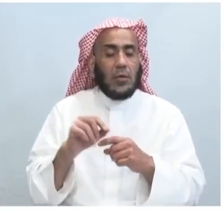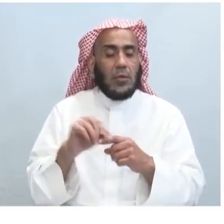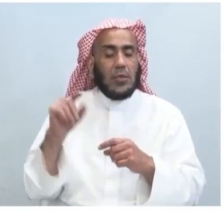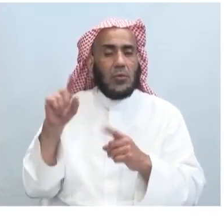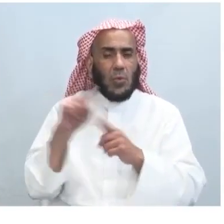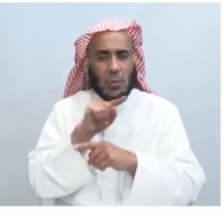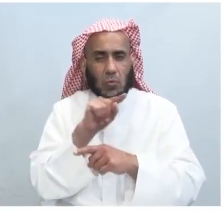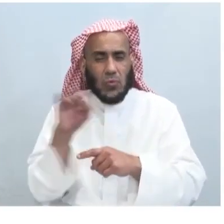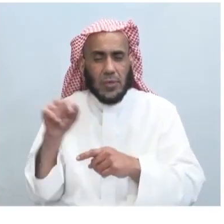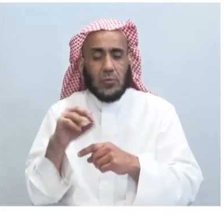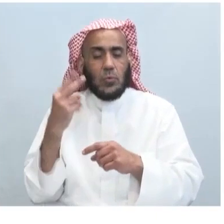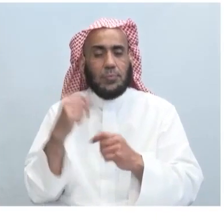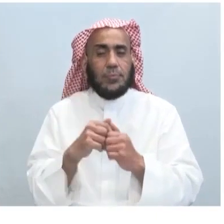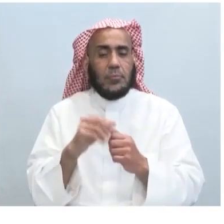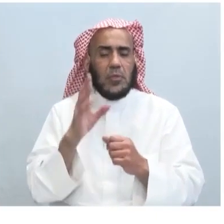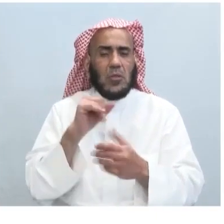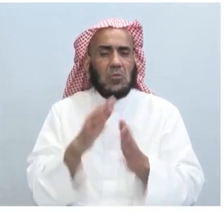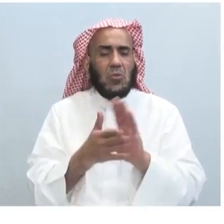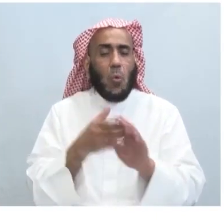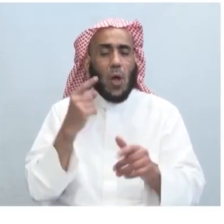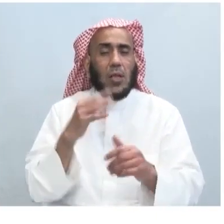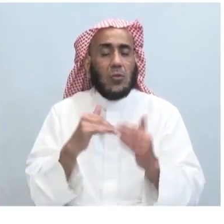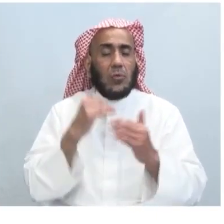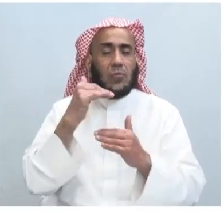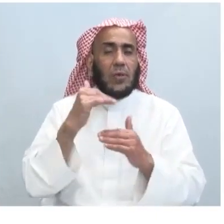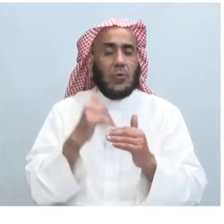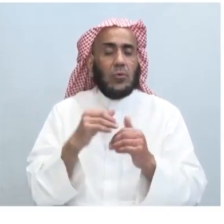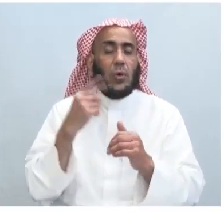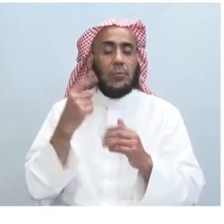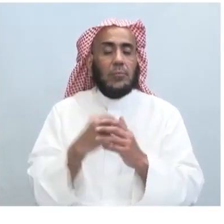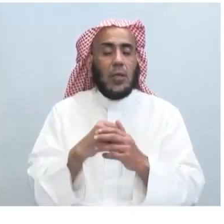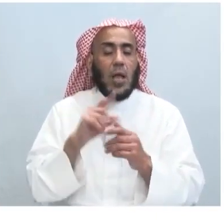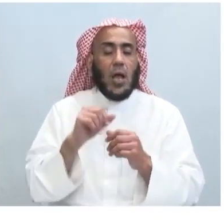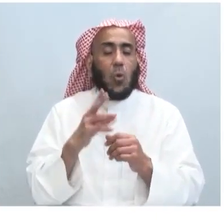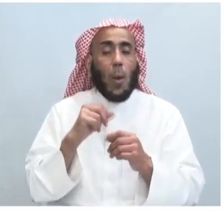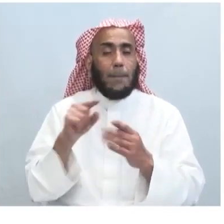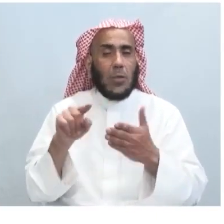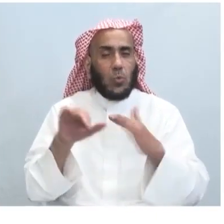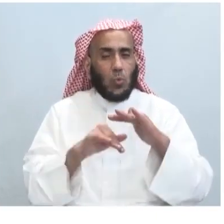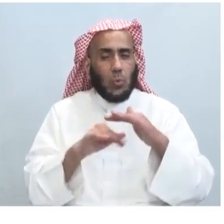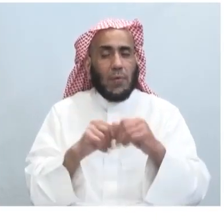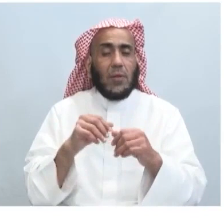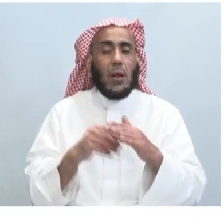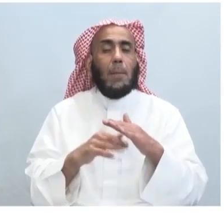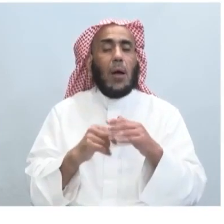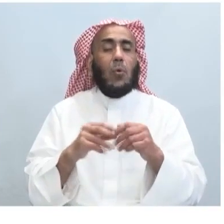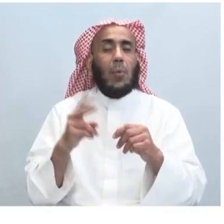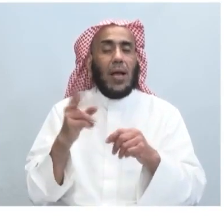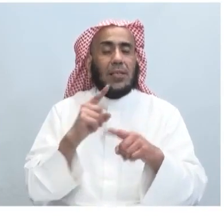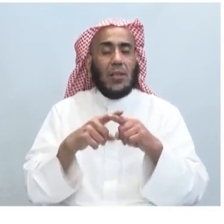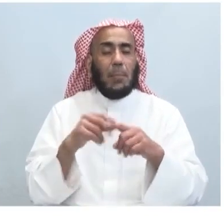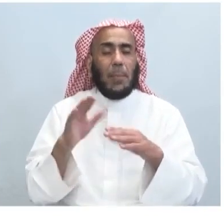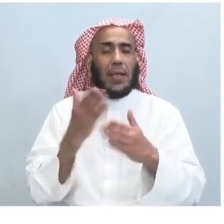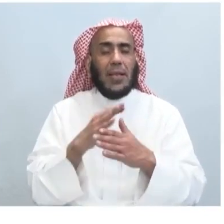س ال 2 لاحظ انها لا توجد هنا واحد اذا ترفع للاس واحد اذا هذا هو المطلوب في المقام نقوم بحاصل ضرب